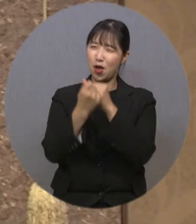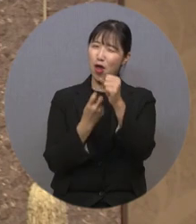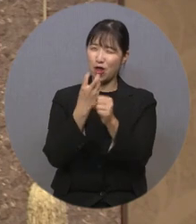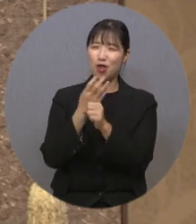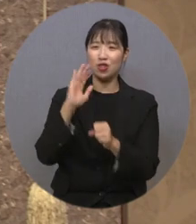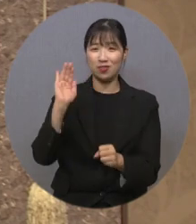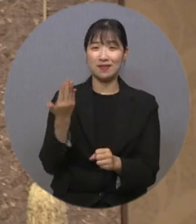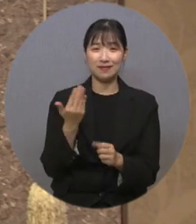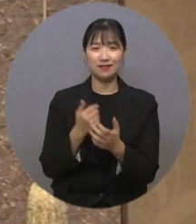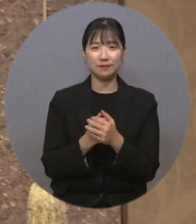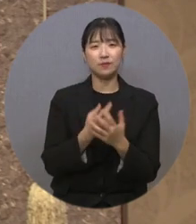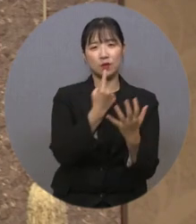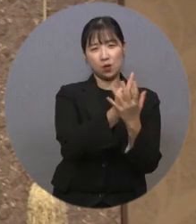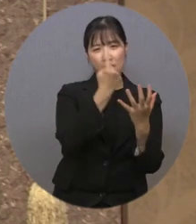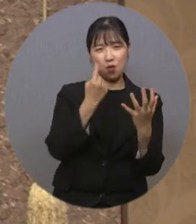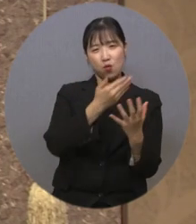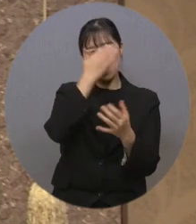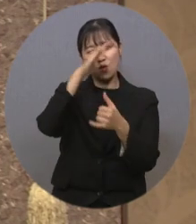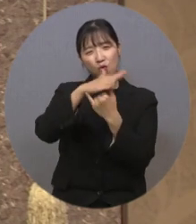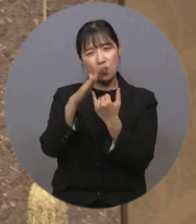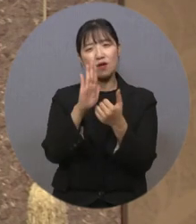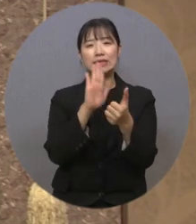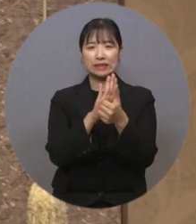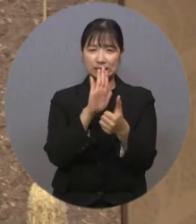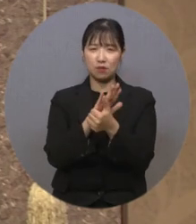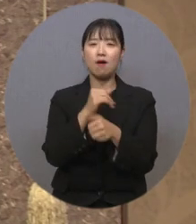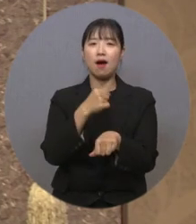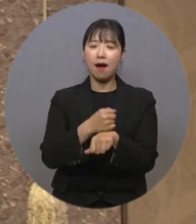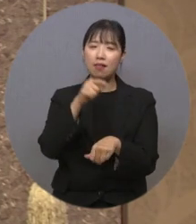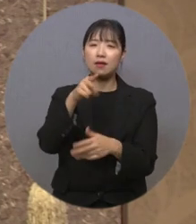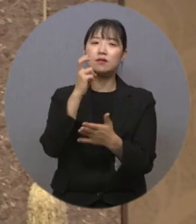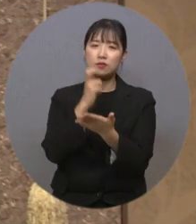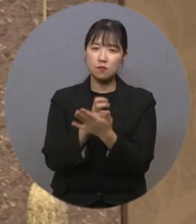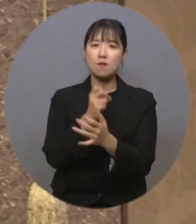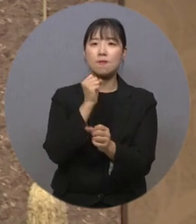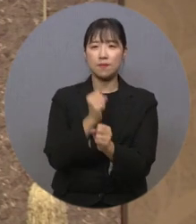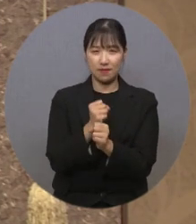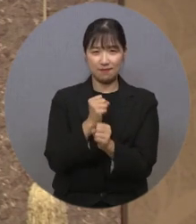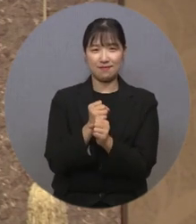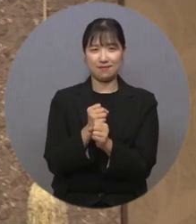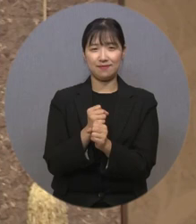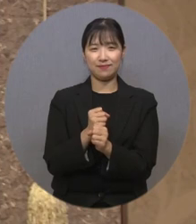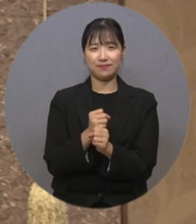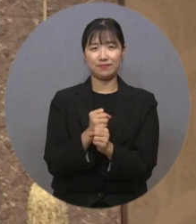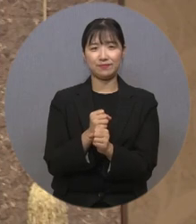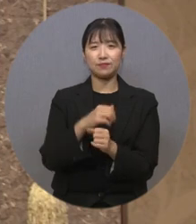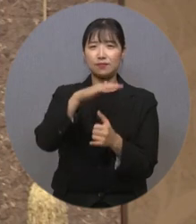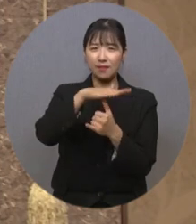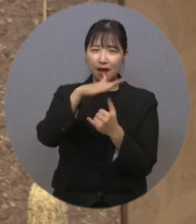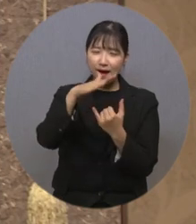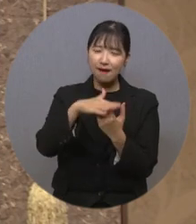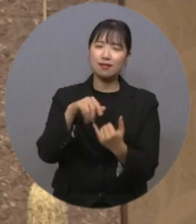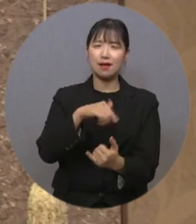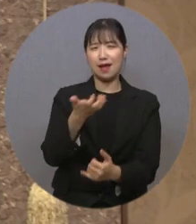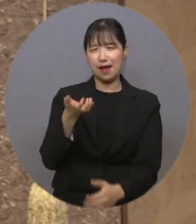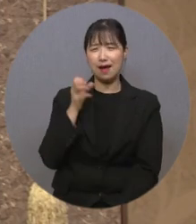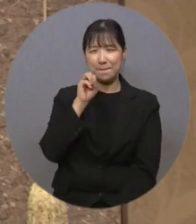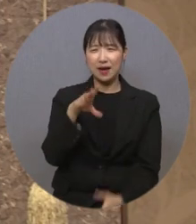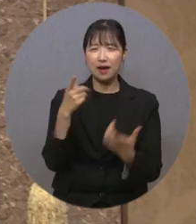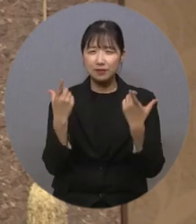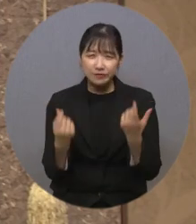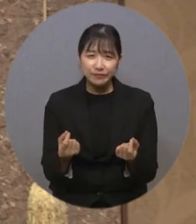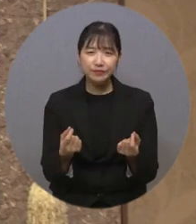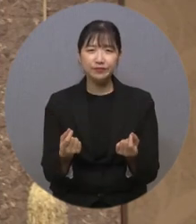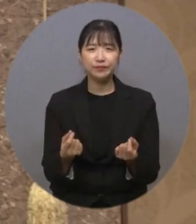됐는데요. 퇴소 청소년들을 지원하는 그런 조례를 만들어서 우리 아이들이 아까도